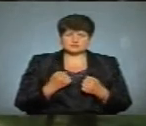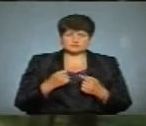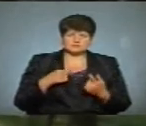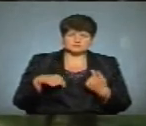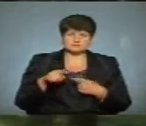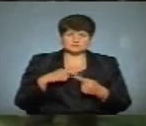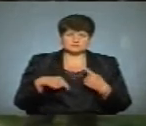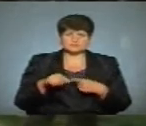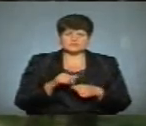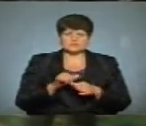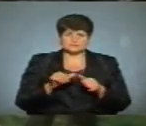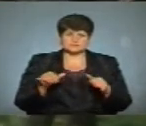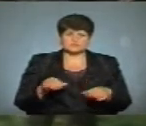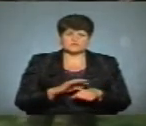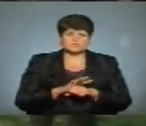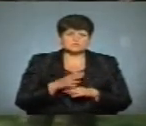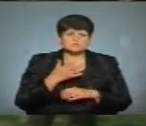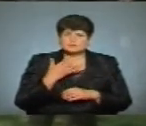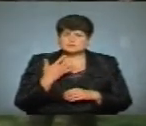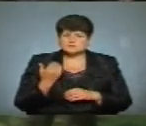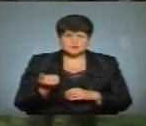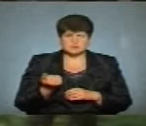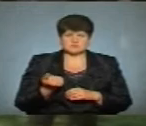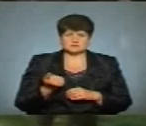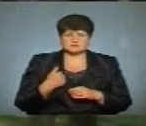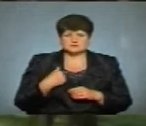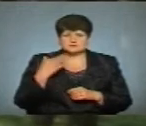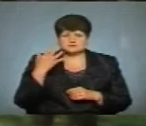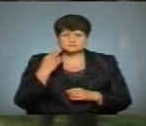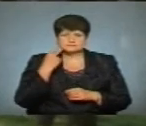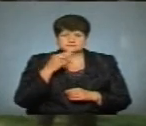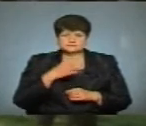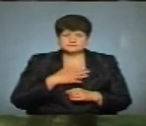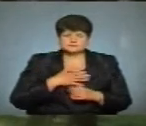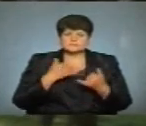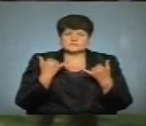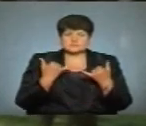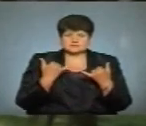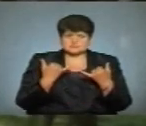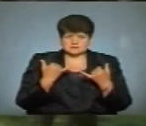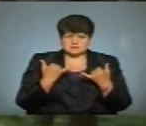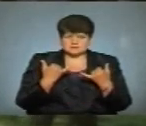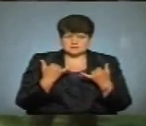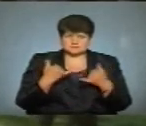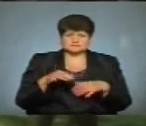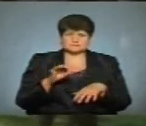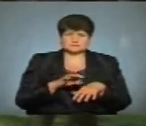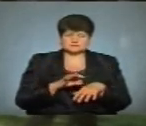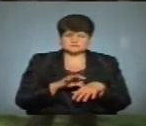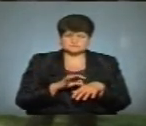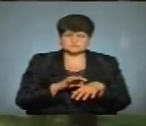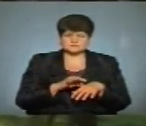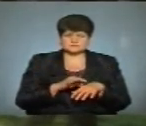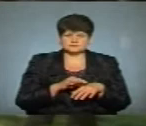циркуляції цього вірусу, немає. Мені здається, що ліпше нам зараз все-таки перенести